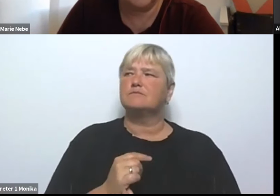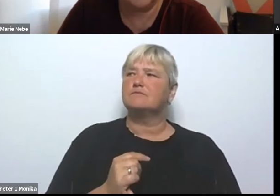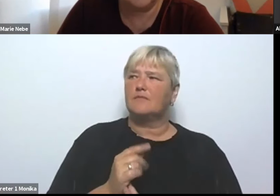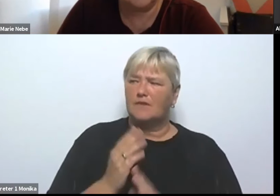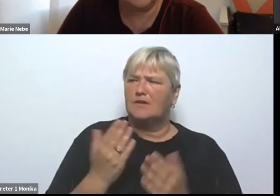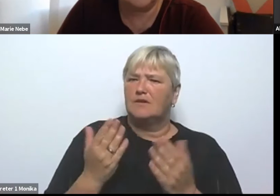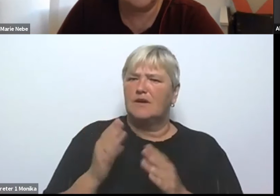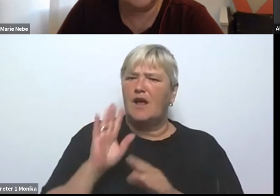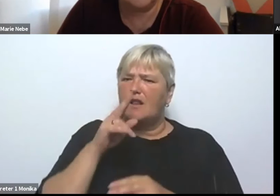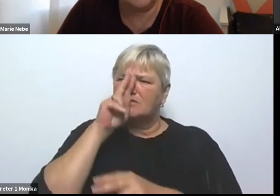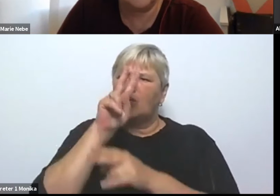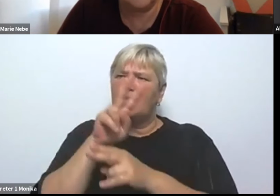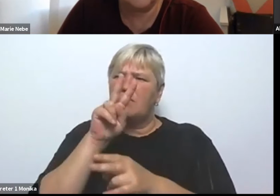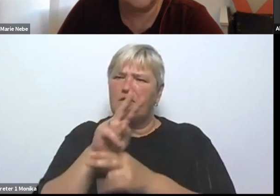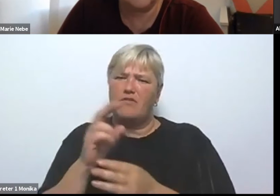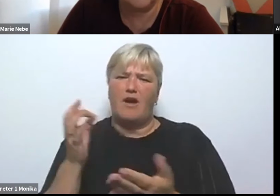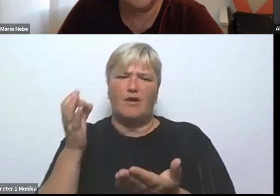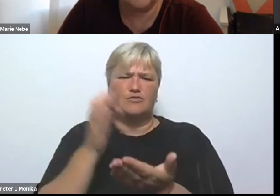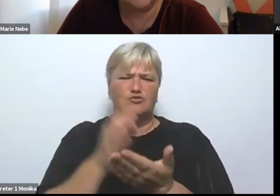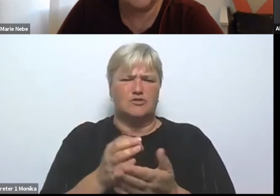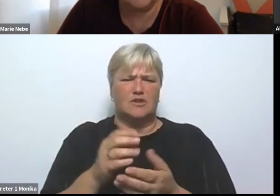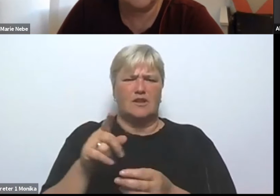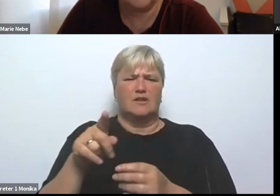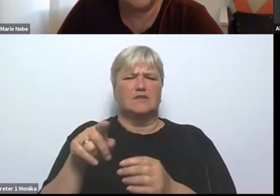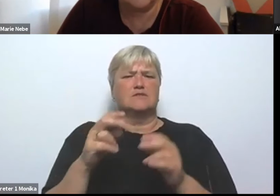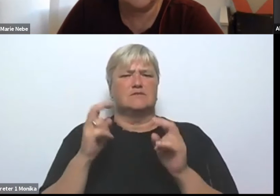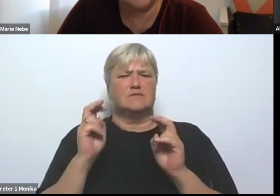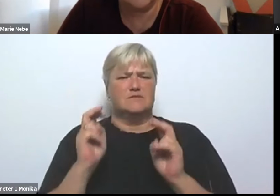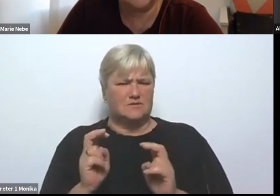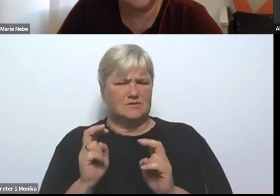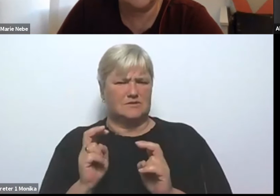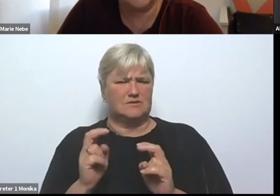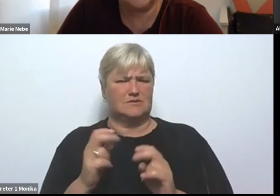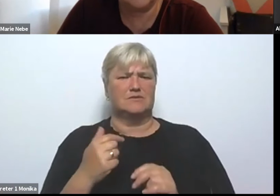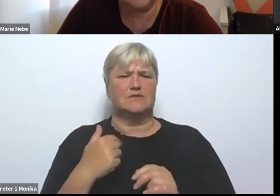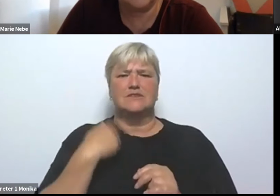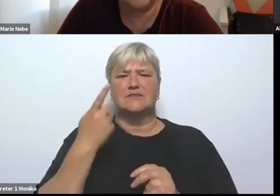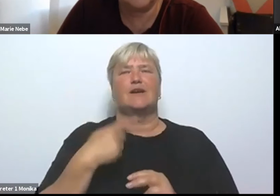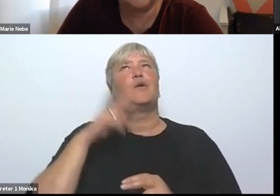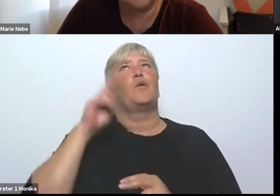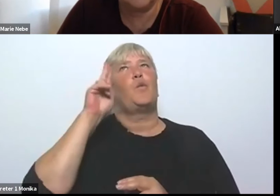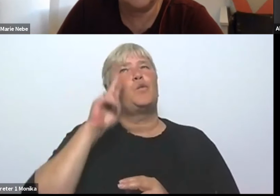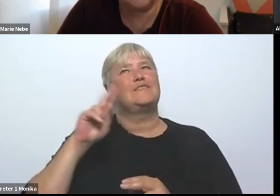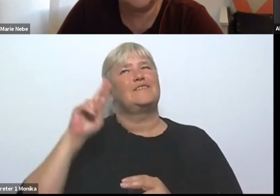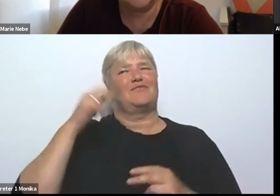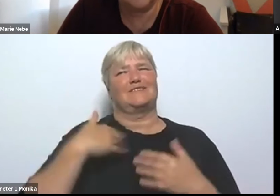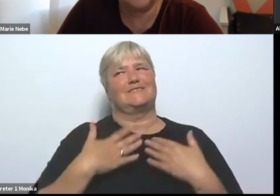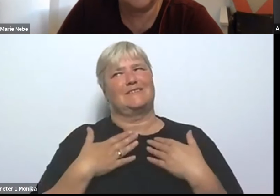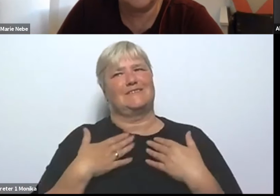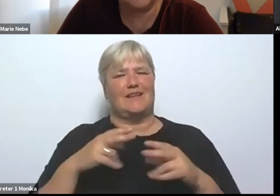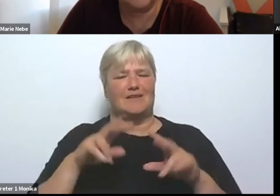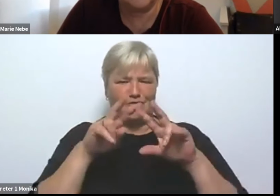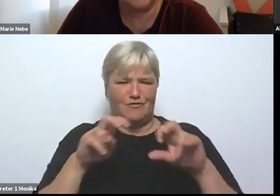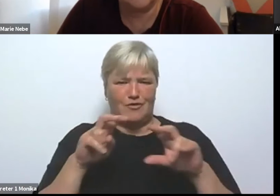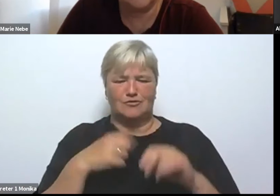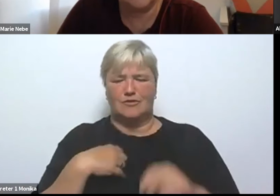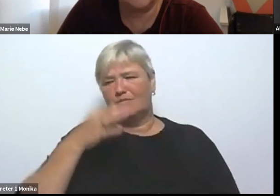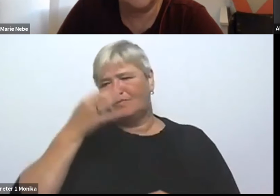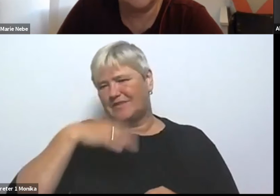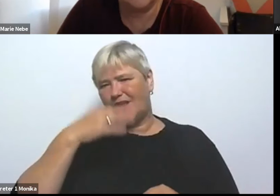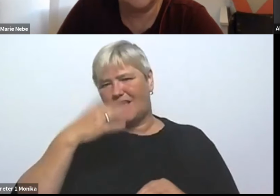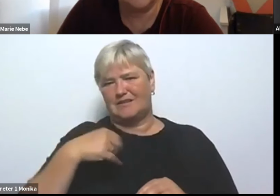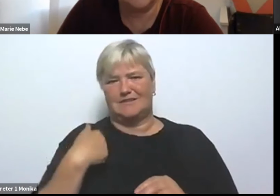Als Überwachungsstelle sitzt ihr ja, und das sage ich als Universitätsmensch und als Forscher sehr neidisch, ihr sitzt ja